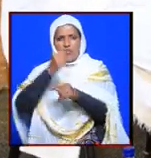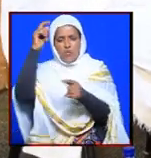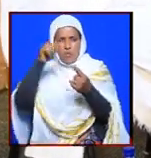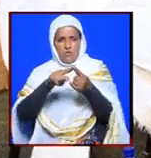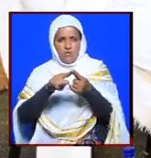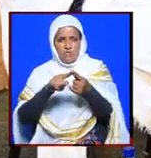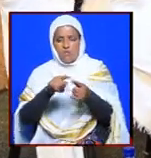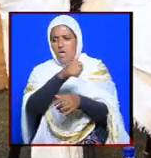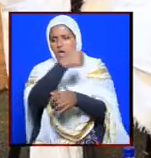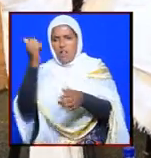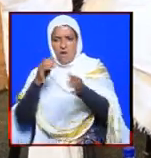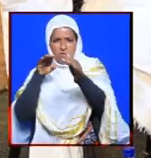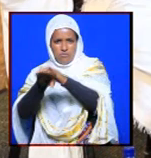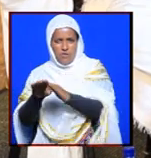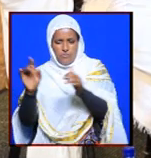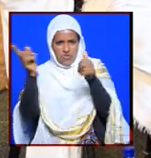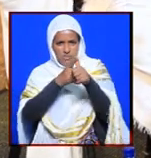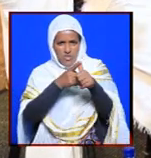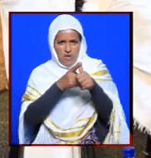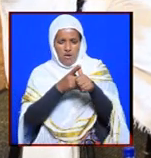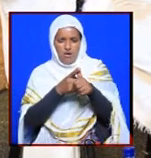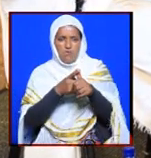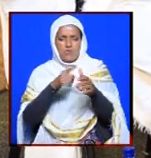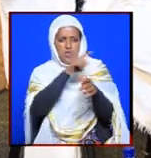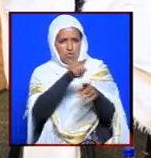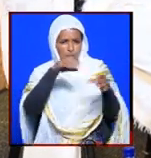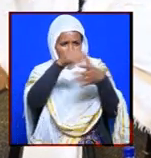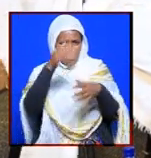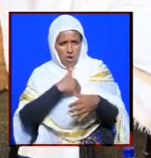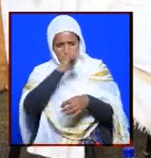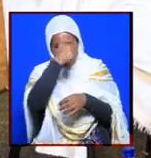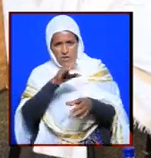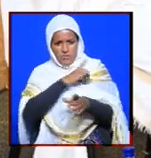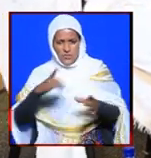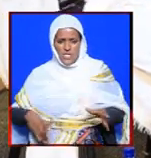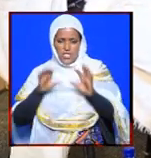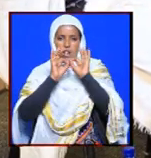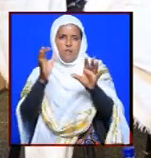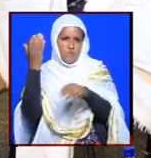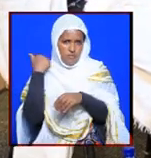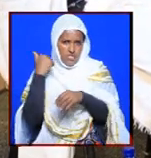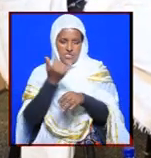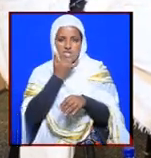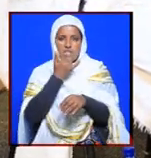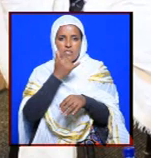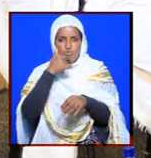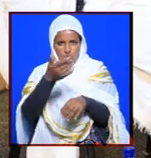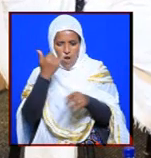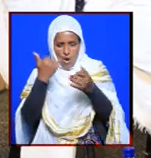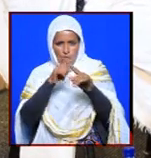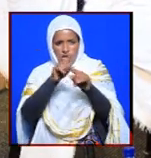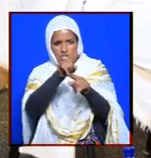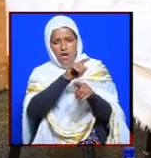ቴዎሎጂ ተነስተው ወደ ኢንክሉዚቭ ቴዎሎጂ ነው ይሄዱ። መጀመሪያ ኤክስክሉዚቪስት ነበር ማለት ከእነሱ ውጭ ያለው ማንም ክርስቲያንም አይደለም ነበር፣ ስህተት ነው